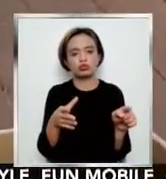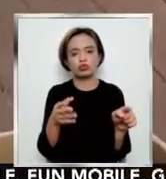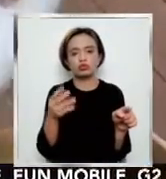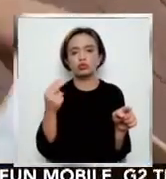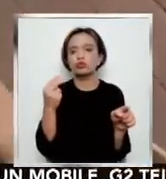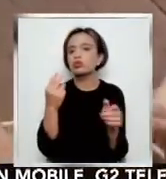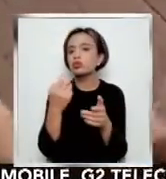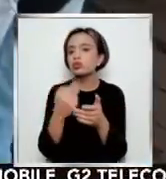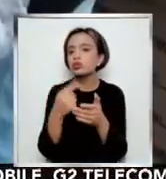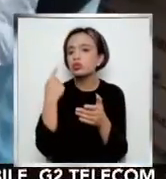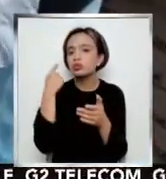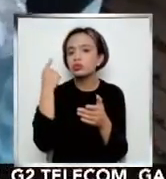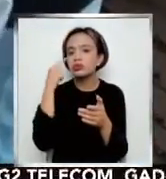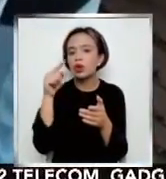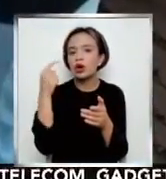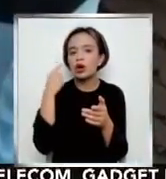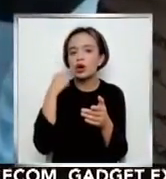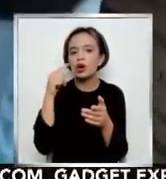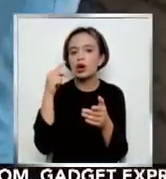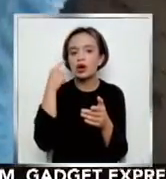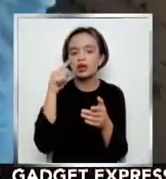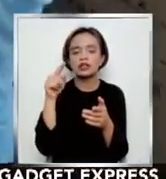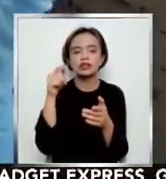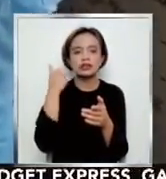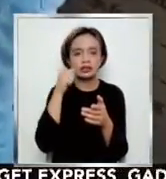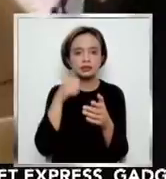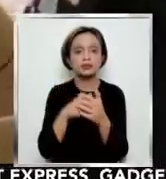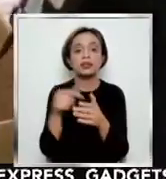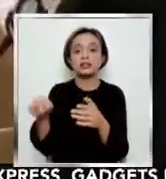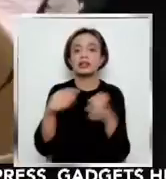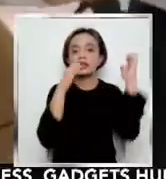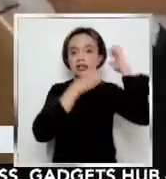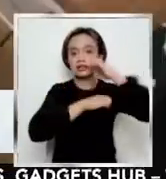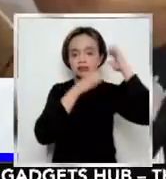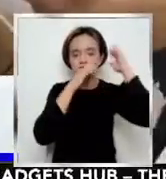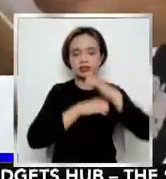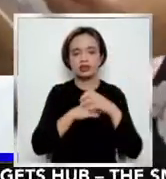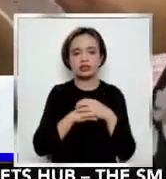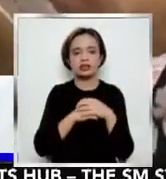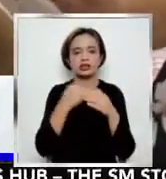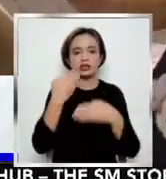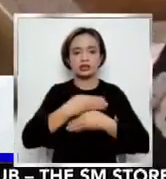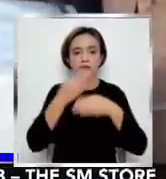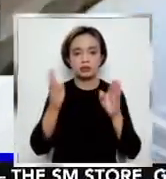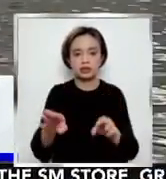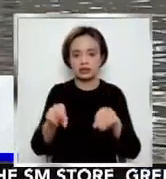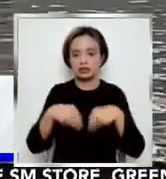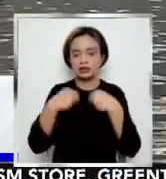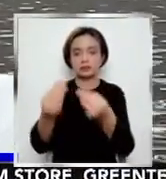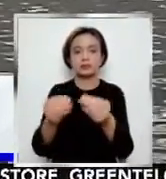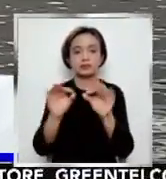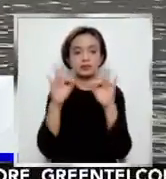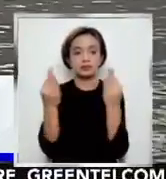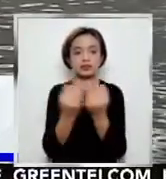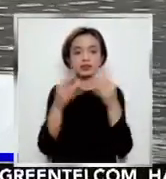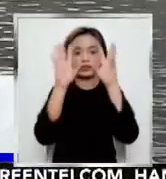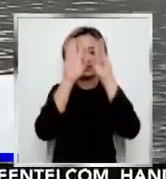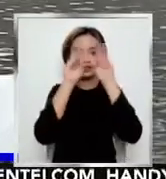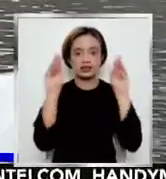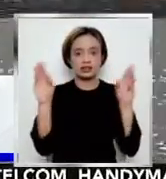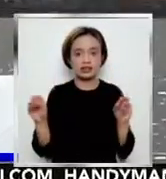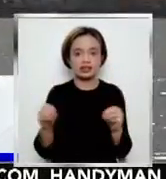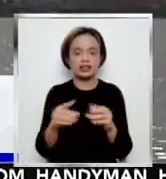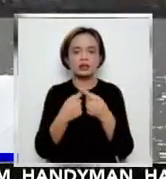lang po yung nagpapakabili. Umaasa silang aabot ang ipadadala nilang balikbayan box sa kaanak sa Pasko. Pero sa samot-saring problema raw